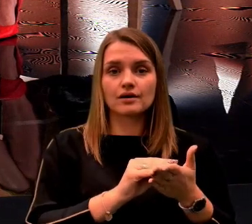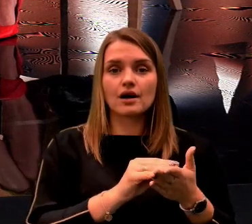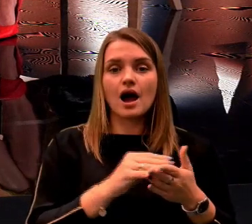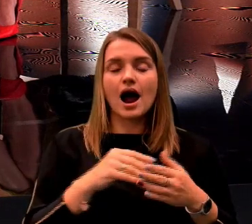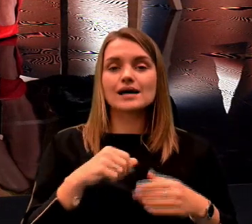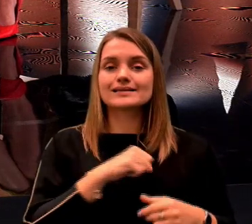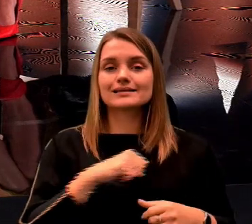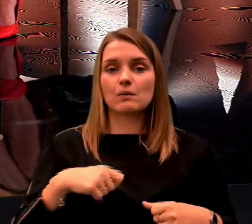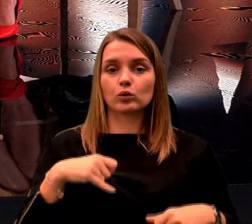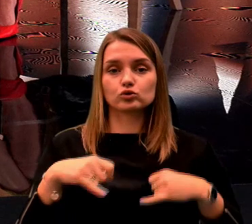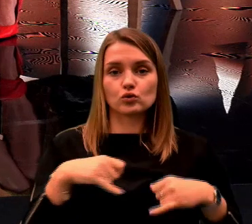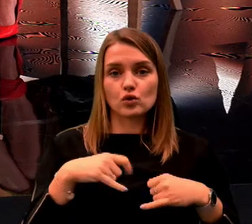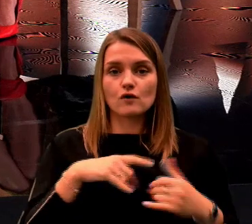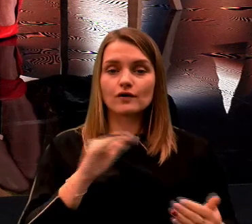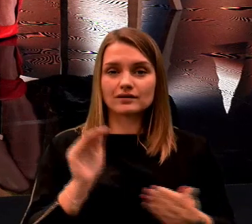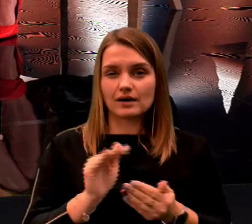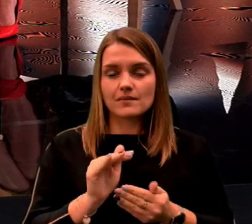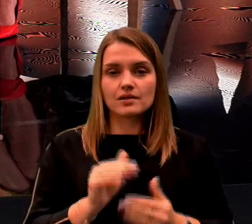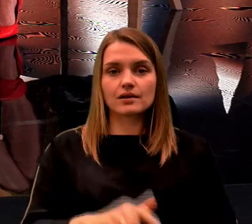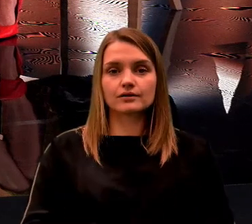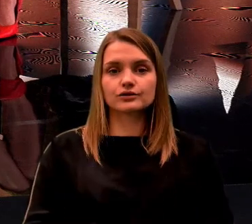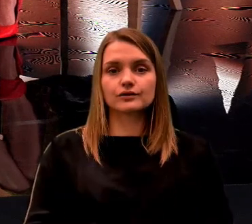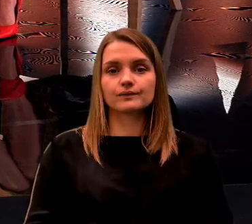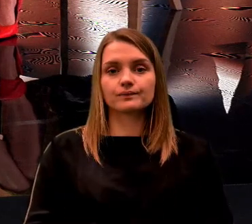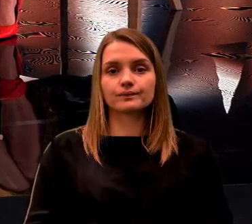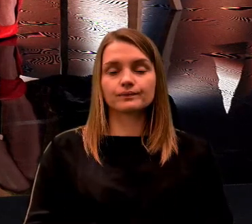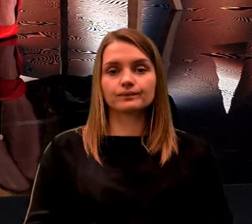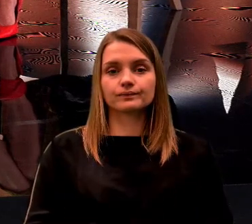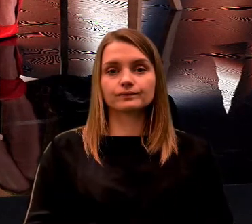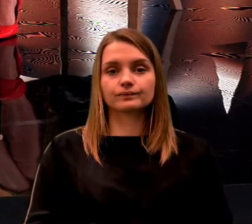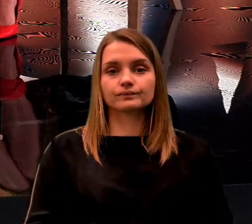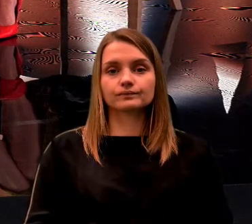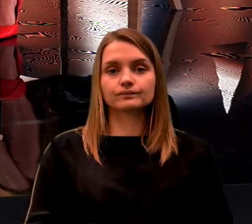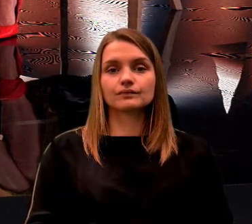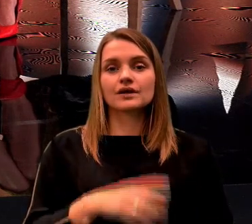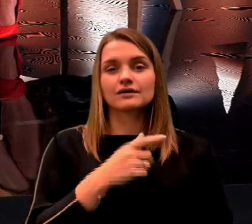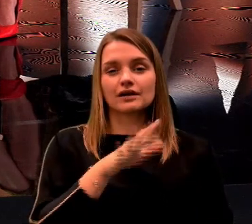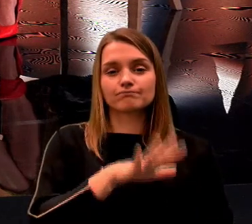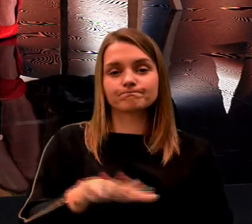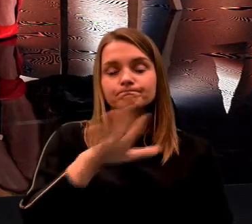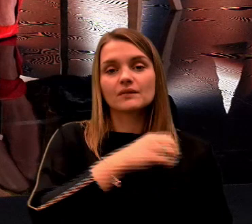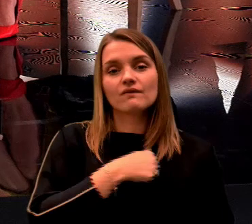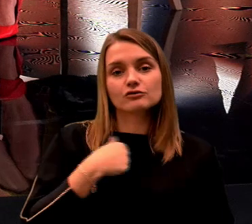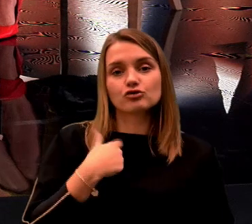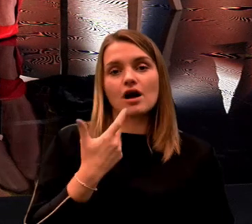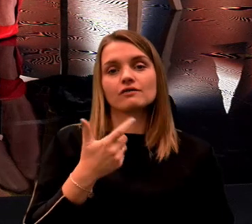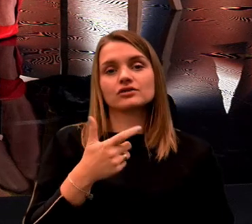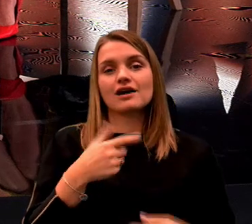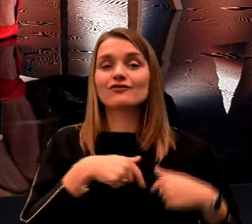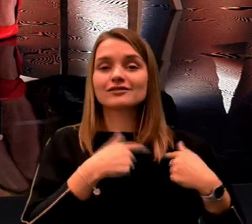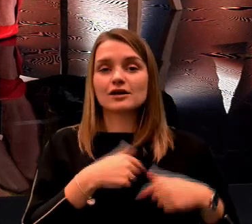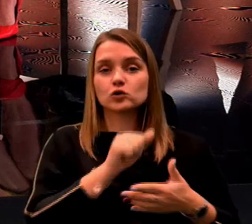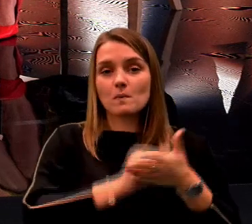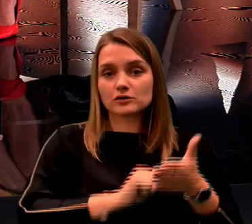to trochę ponad 2 lata. Tutaj w metropolii, tak, warszawskiej, w sercu Mazowsza, jak głosi ta